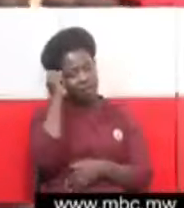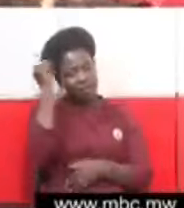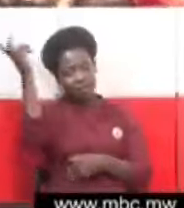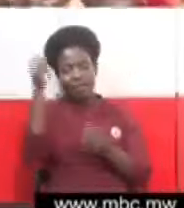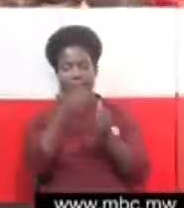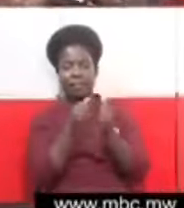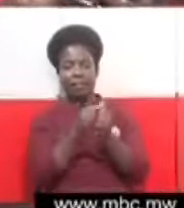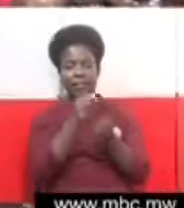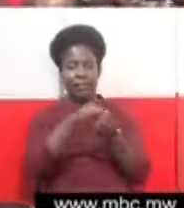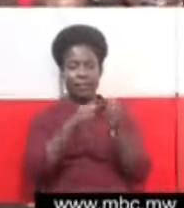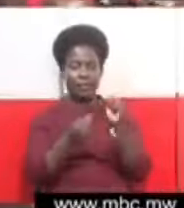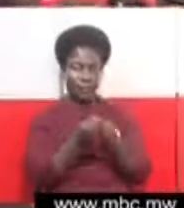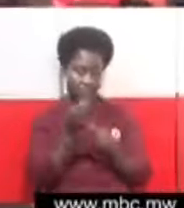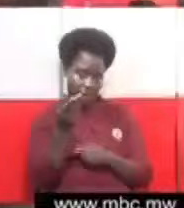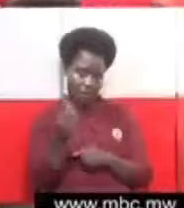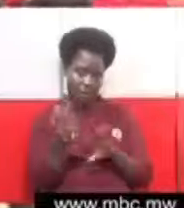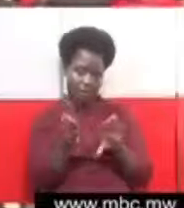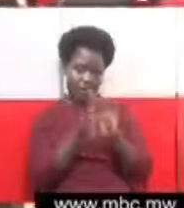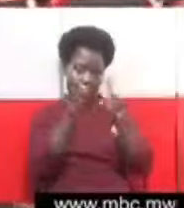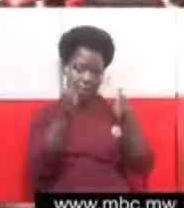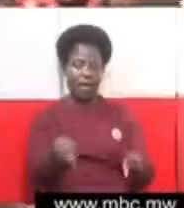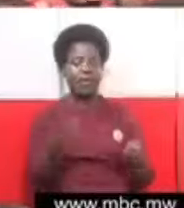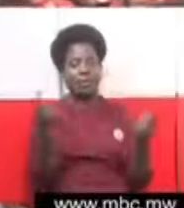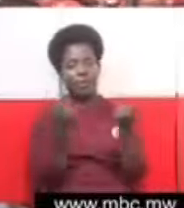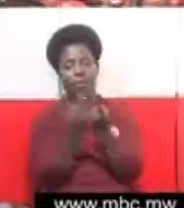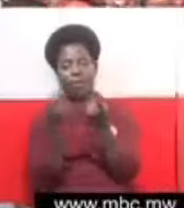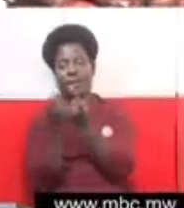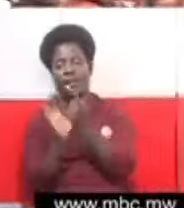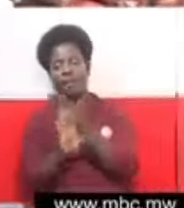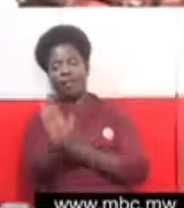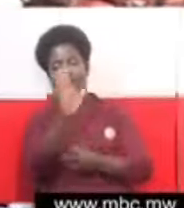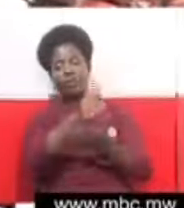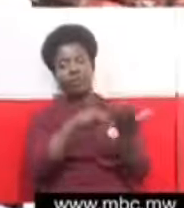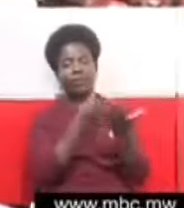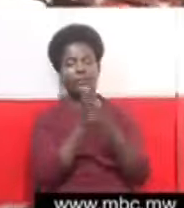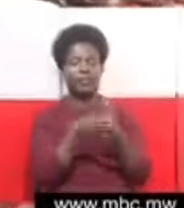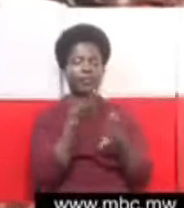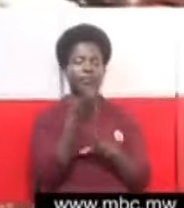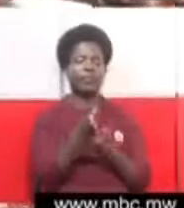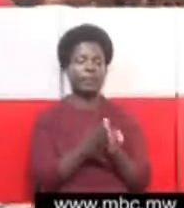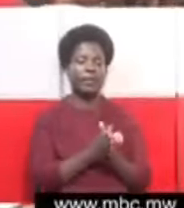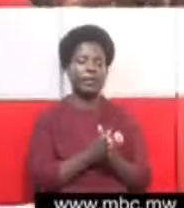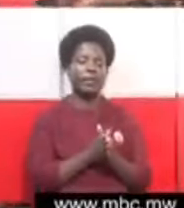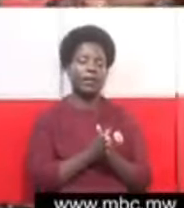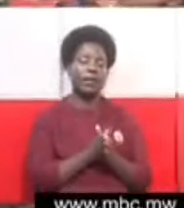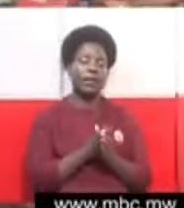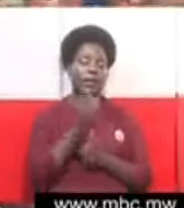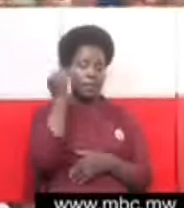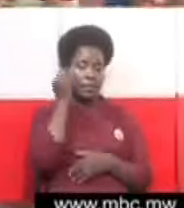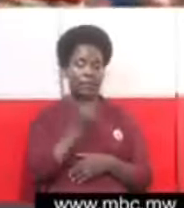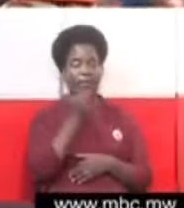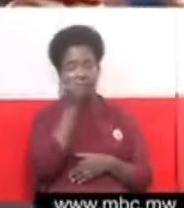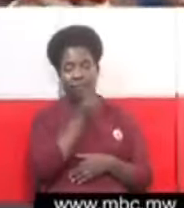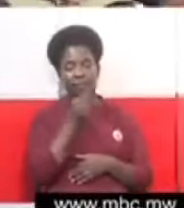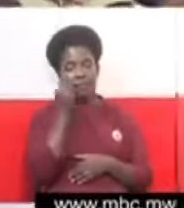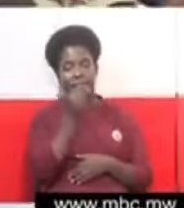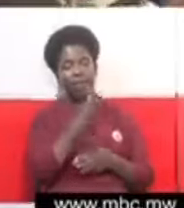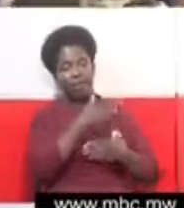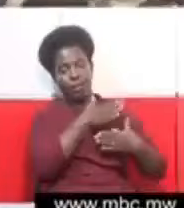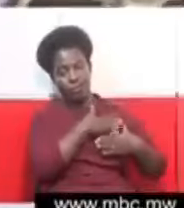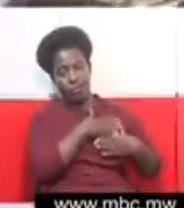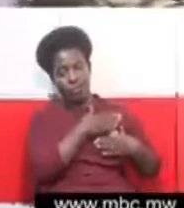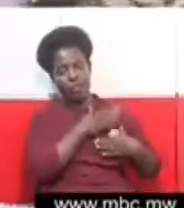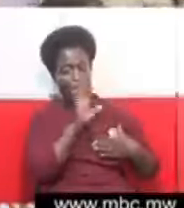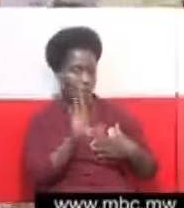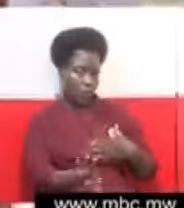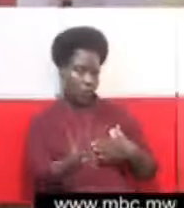mavuto azachuma omwe anthu amakumana nawo. Ndipo ichi nchifukwa chake malemu Dr. Saulos Chilima anawakhulupirira